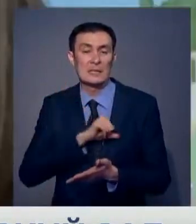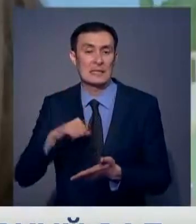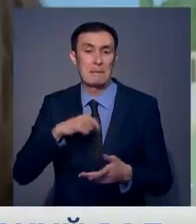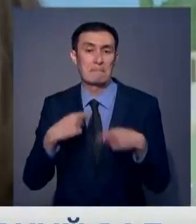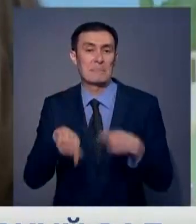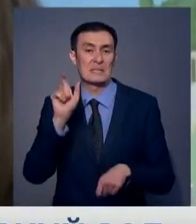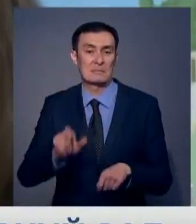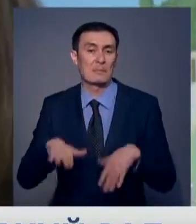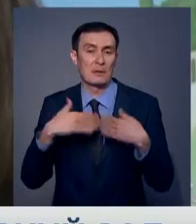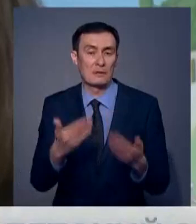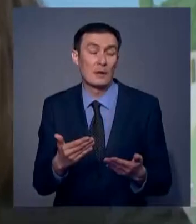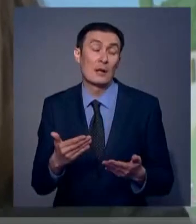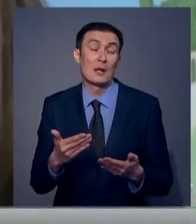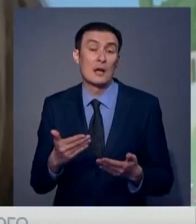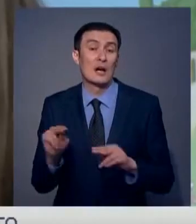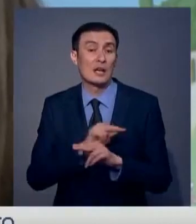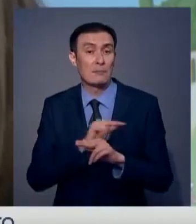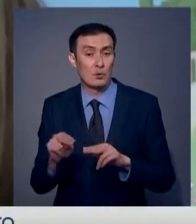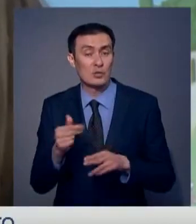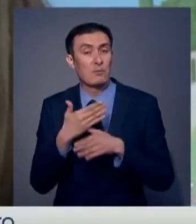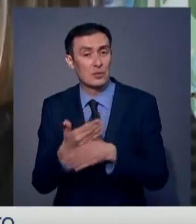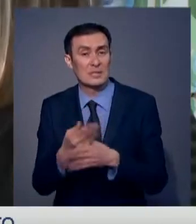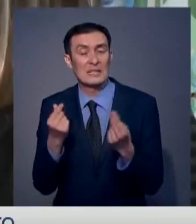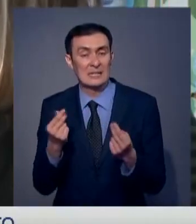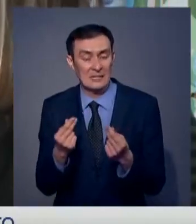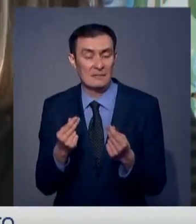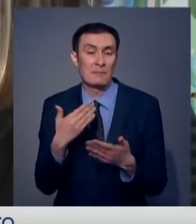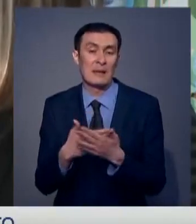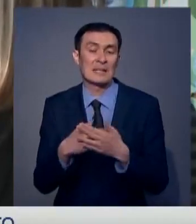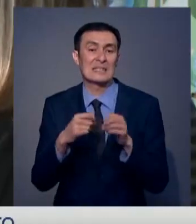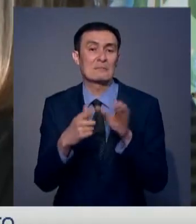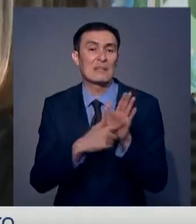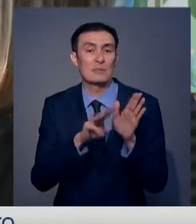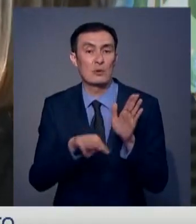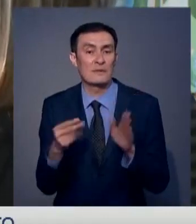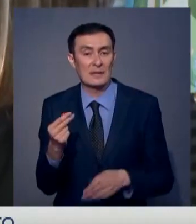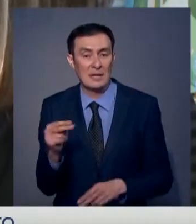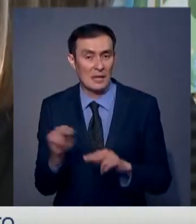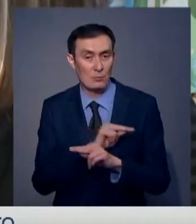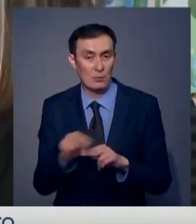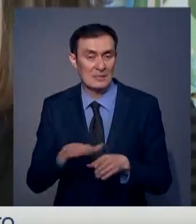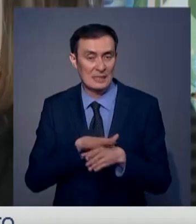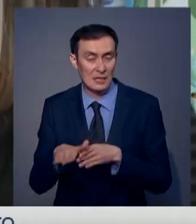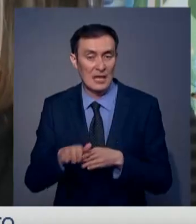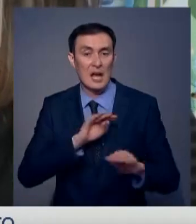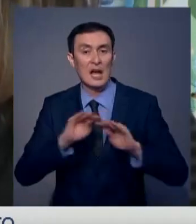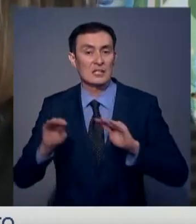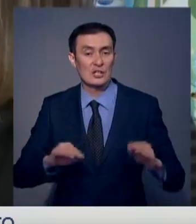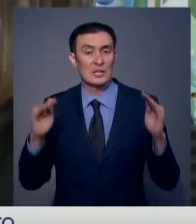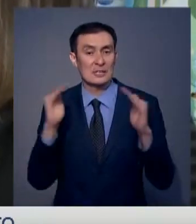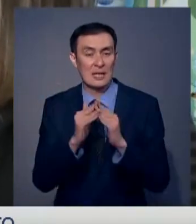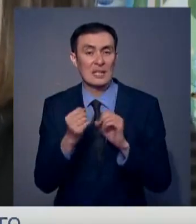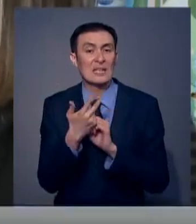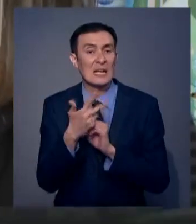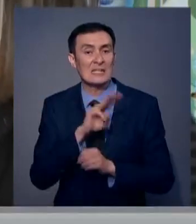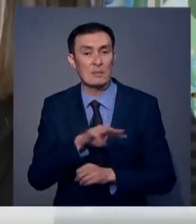бизнесмен. Ремонт здания был произведен за счет спонсорских средств, порядка 17 миллионов тенге. И оснащение здания составило